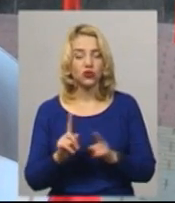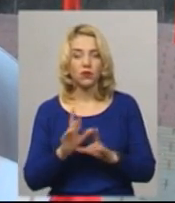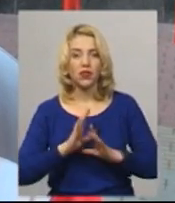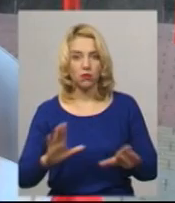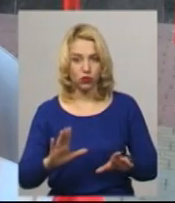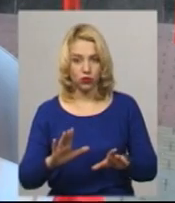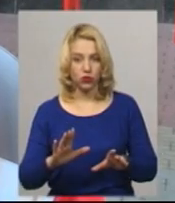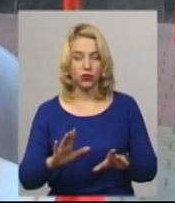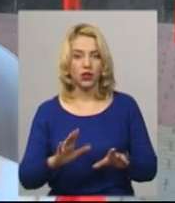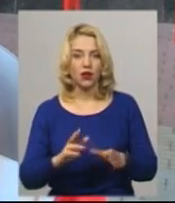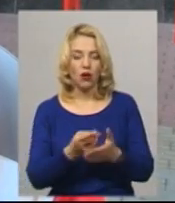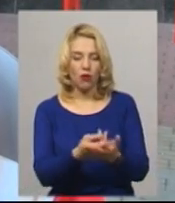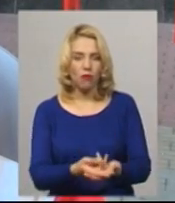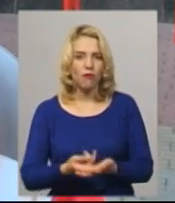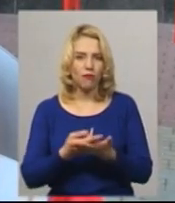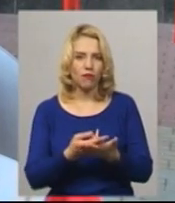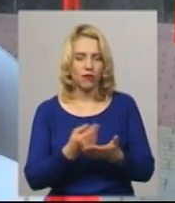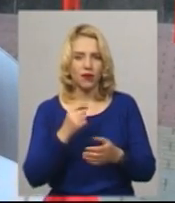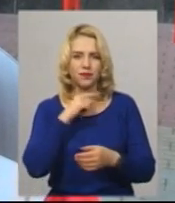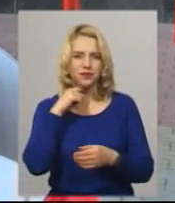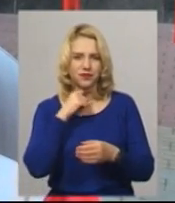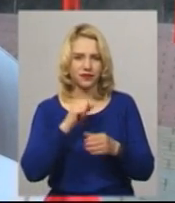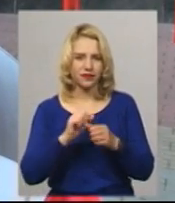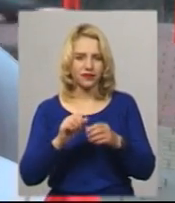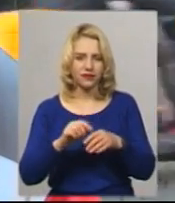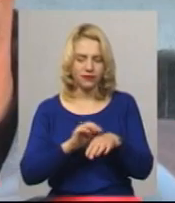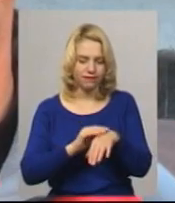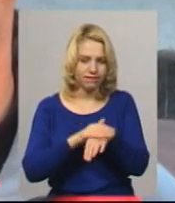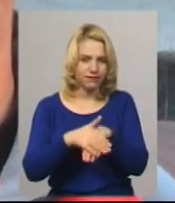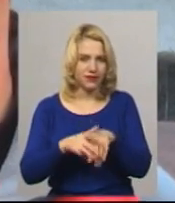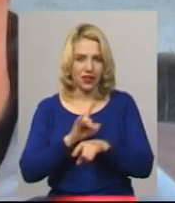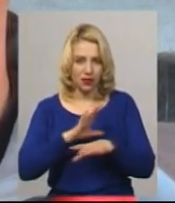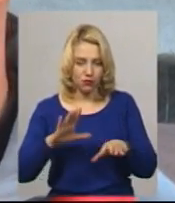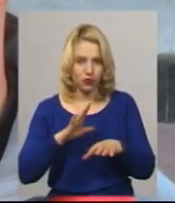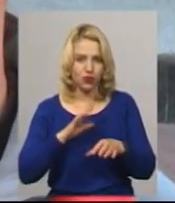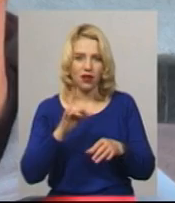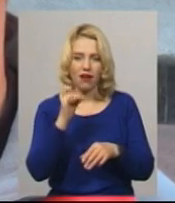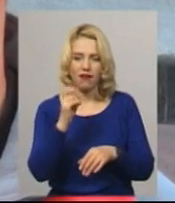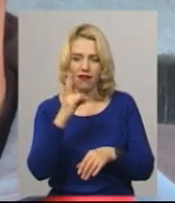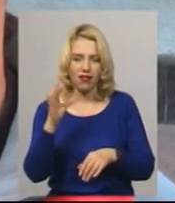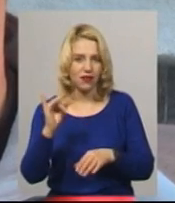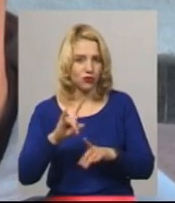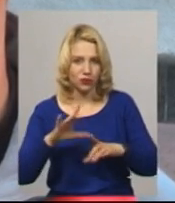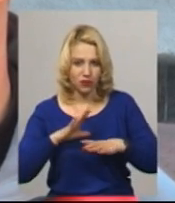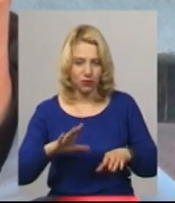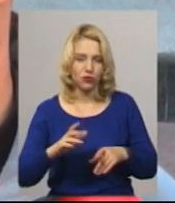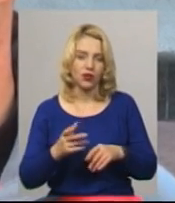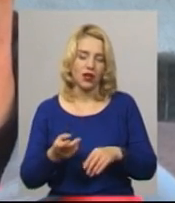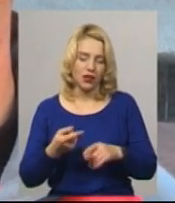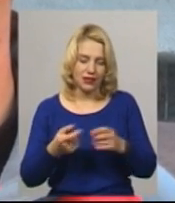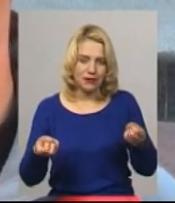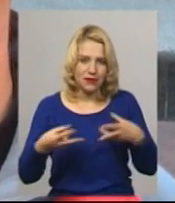було належнів, надається цей матрас, він компресійний. До бригади входить лікар, сестра